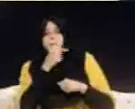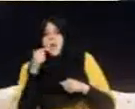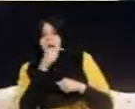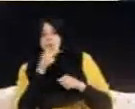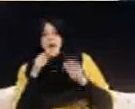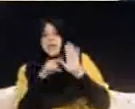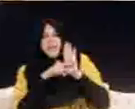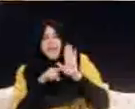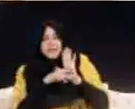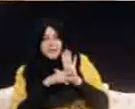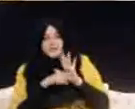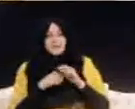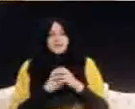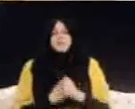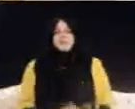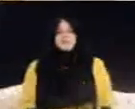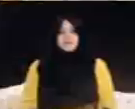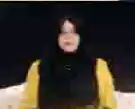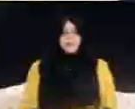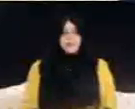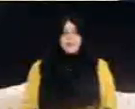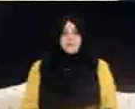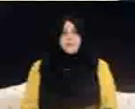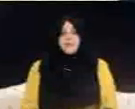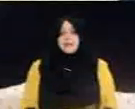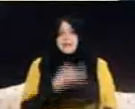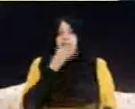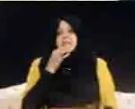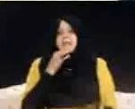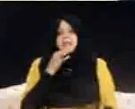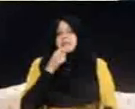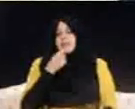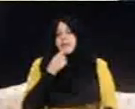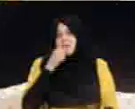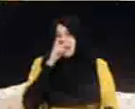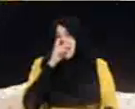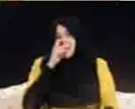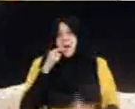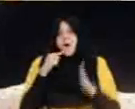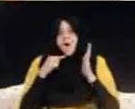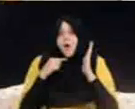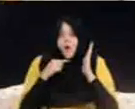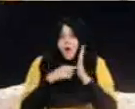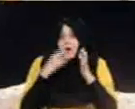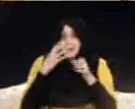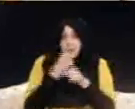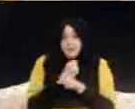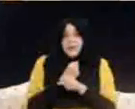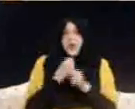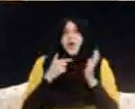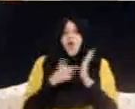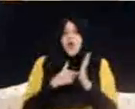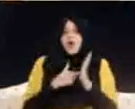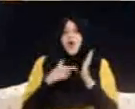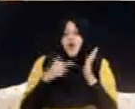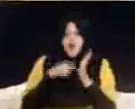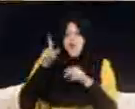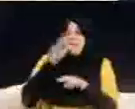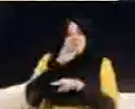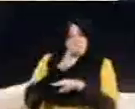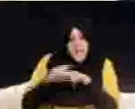حرف قد الذي يفيد التحقيق عند أهل اللغة لورود فعل ماضي بعد ذلك،